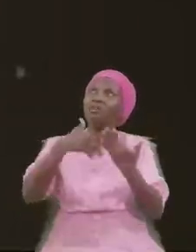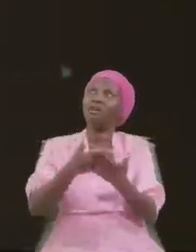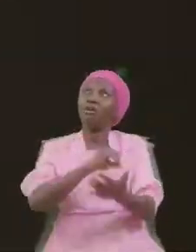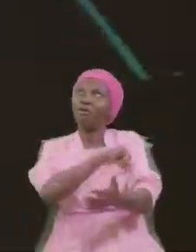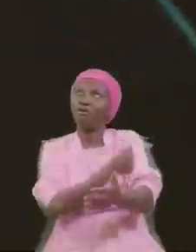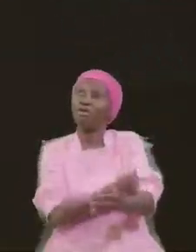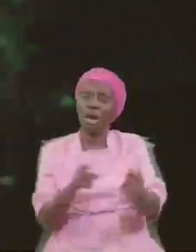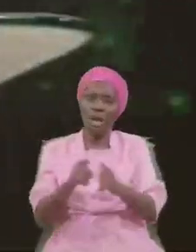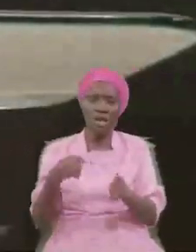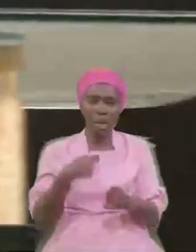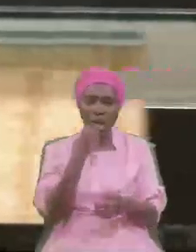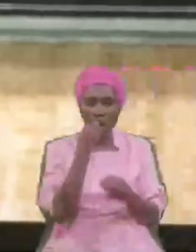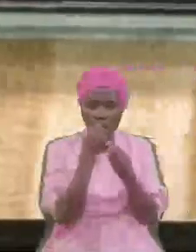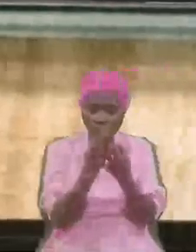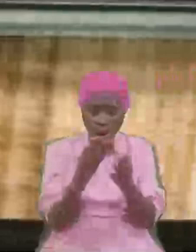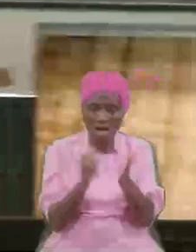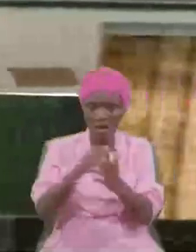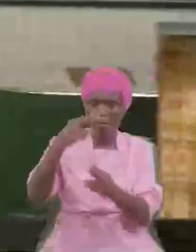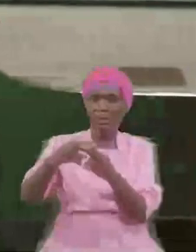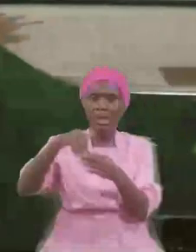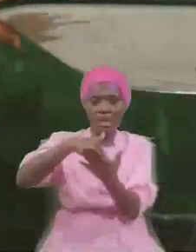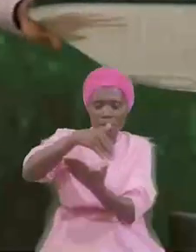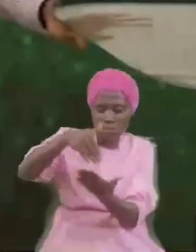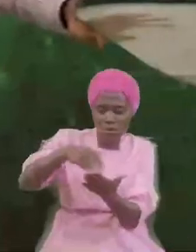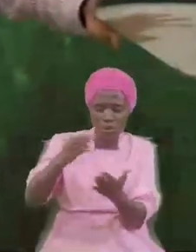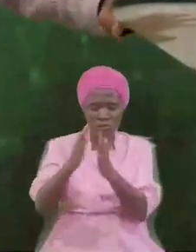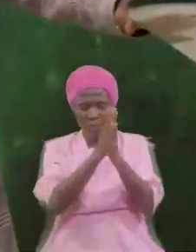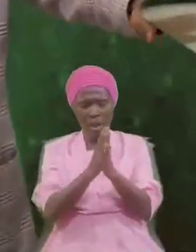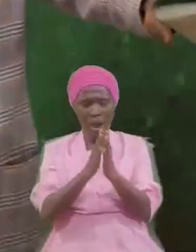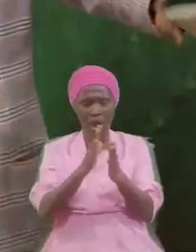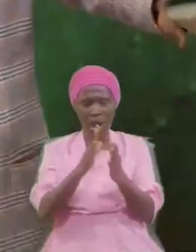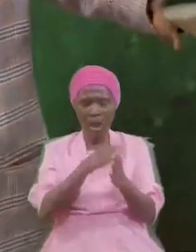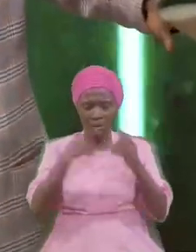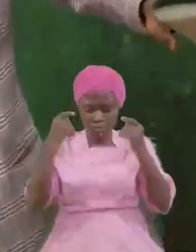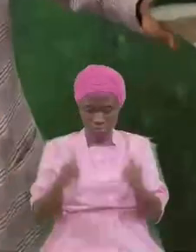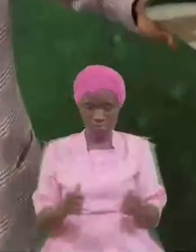autorité, comme nous avons mentionné le nom là au milieu de la prière. Soudain,